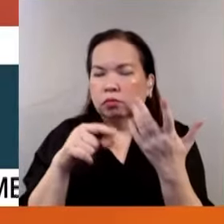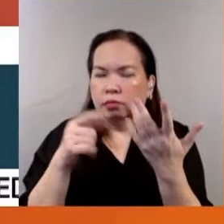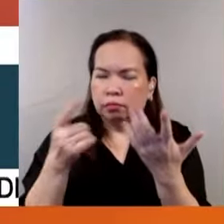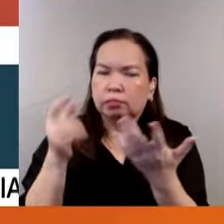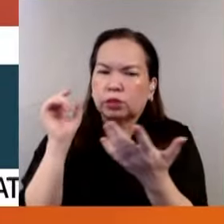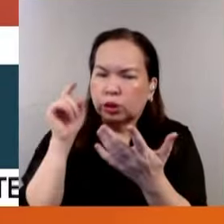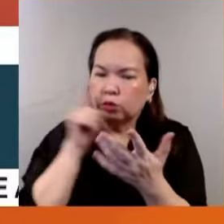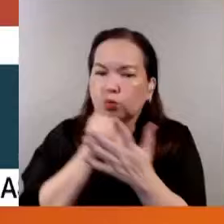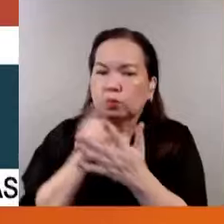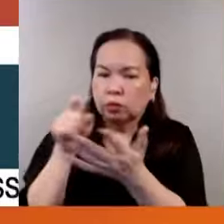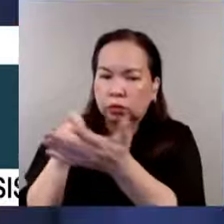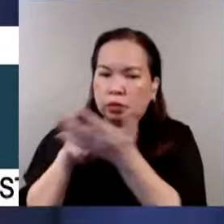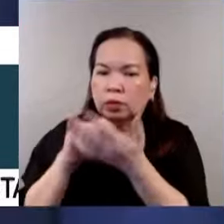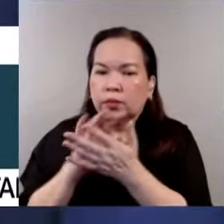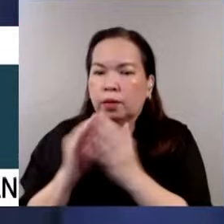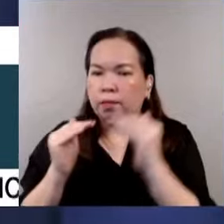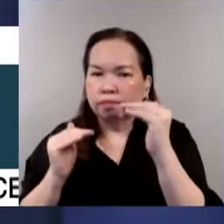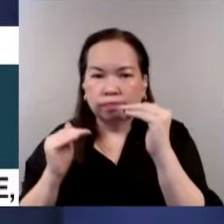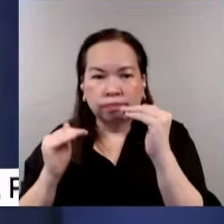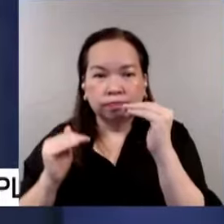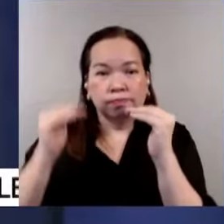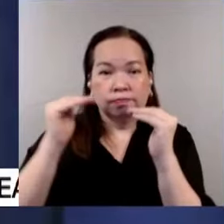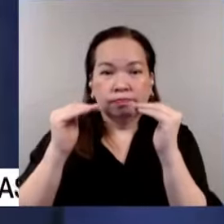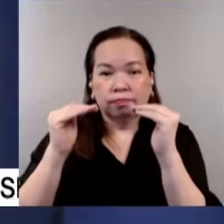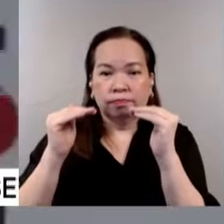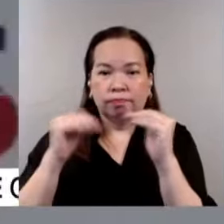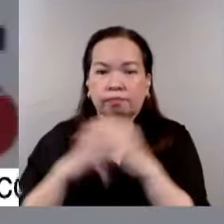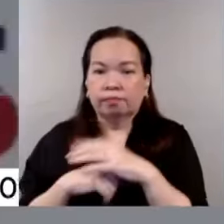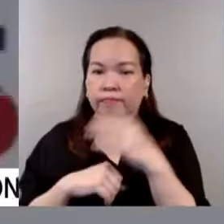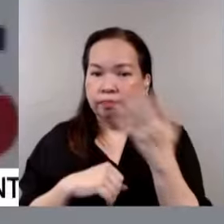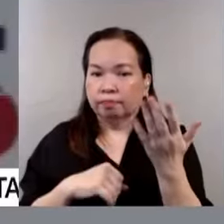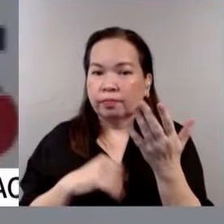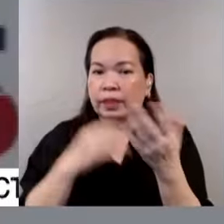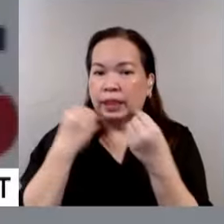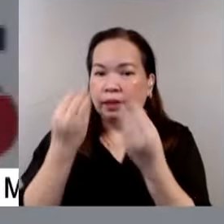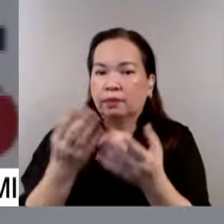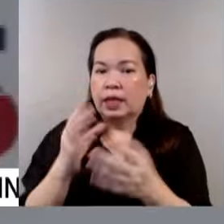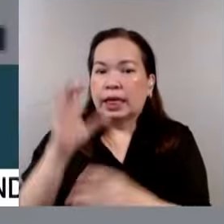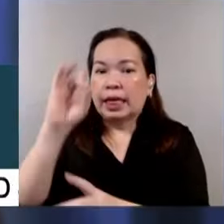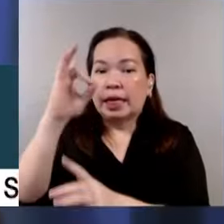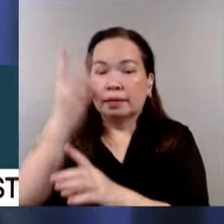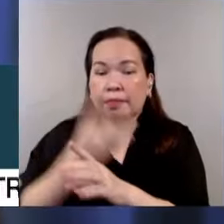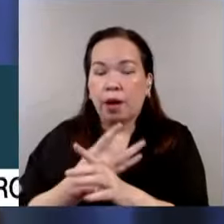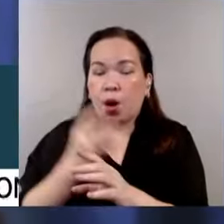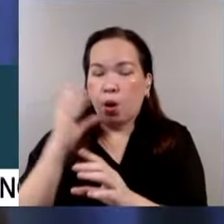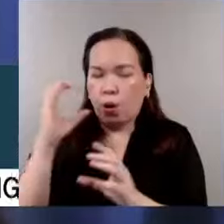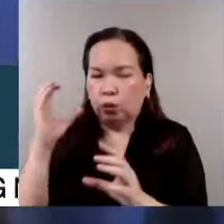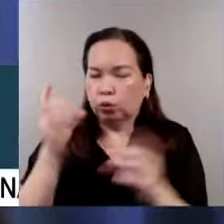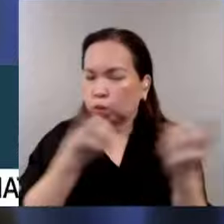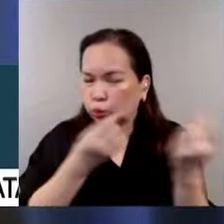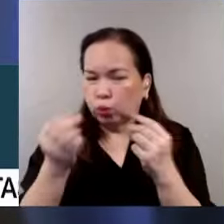para ikaw ay makapasok. The council has 8 months to complete the Tatak Pinoy strategy, which will